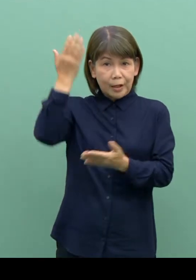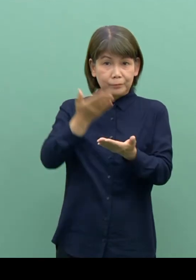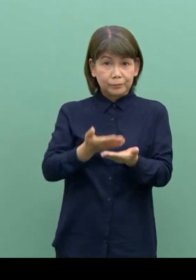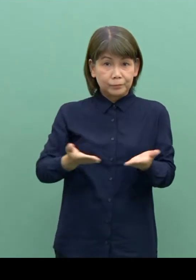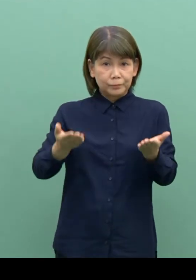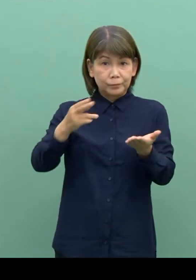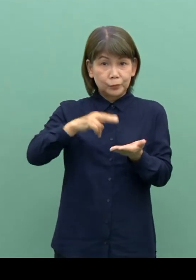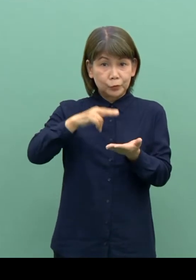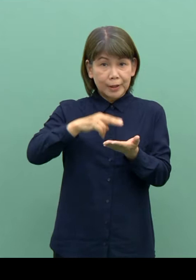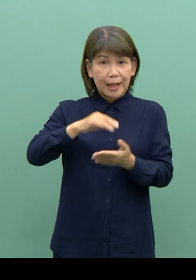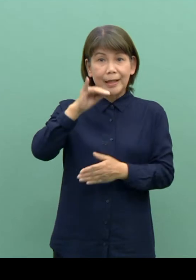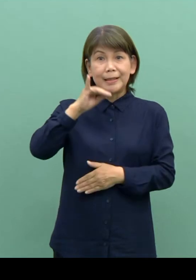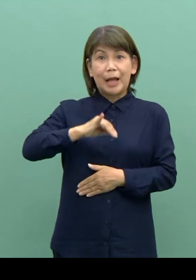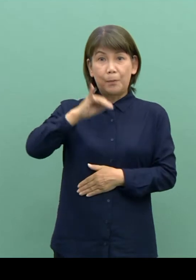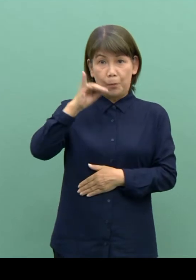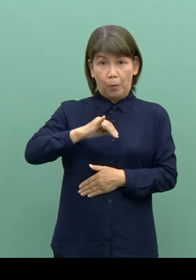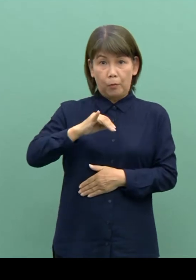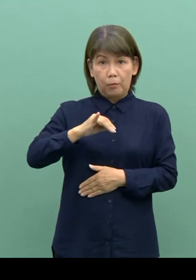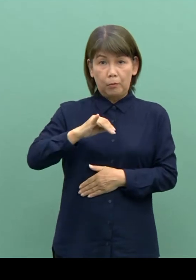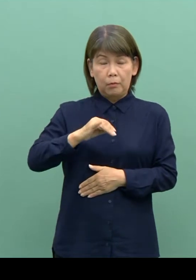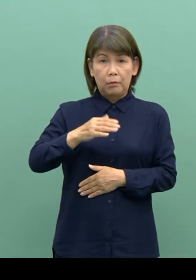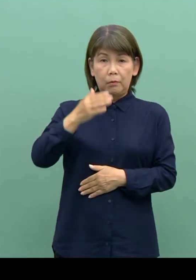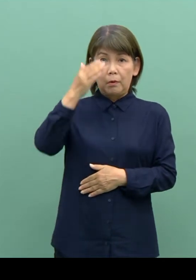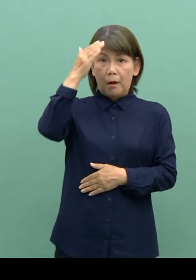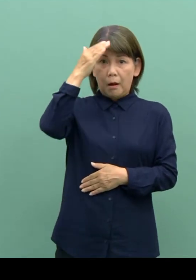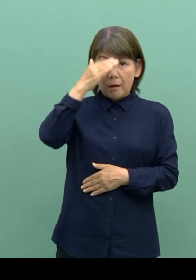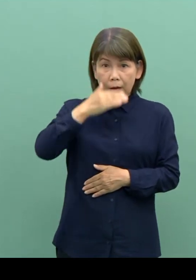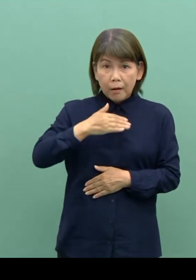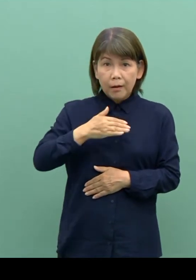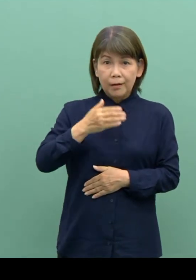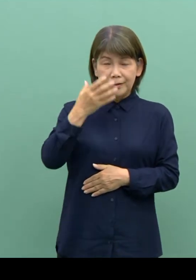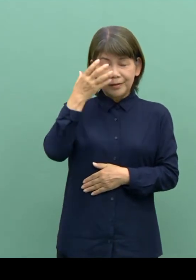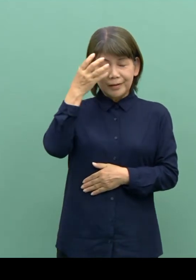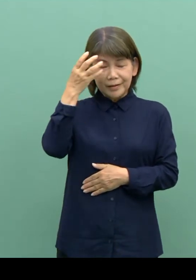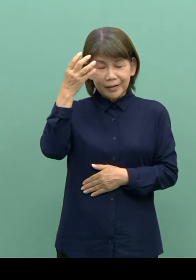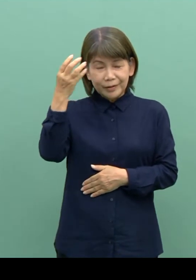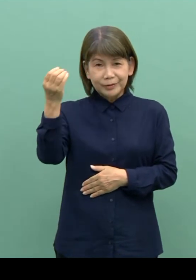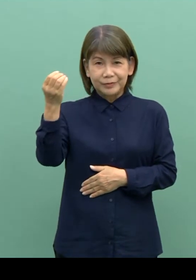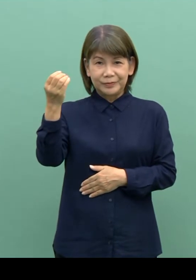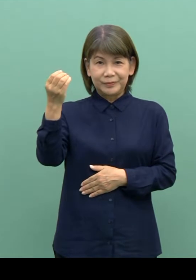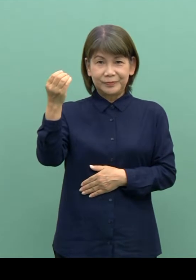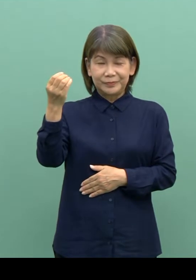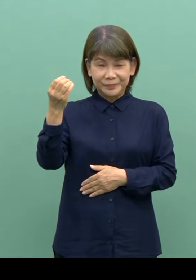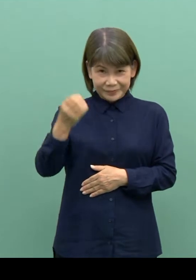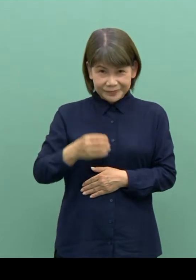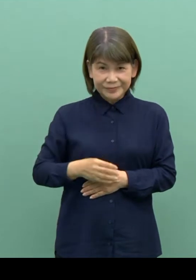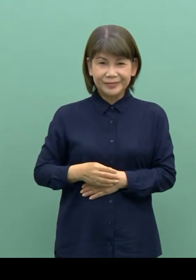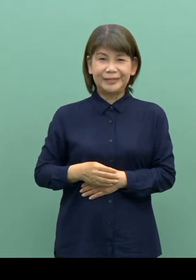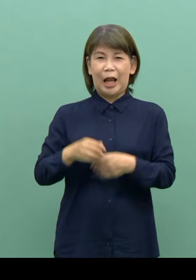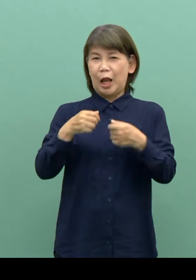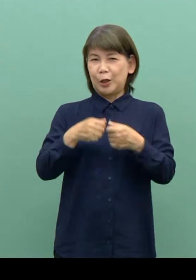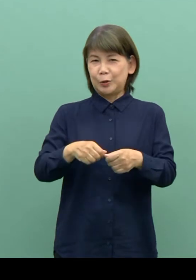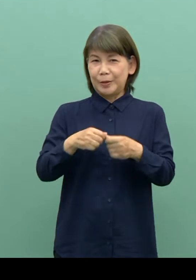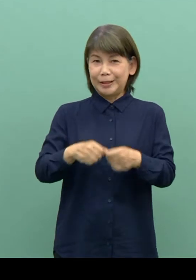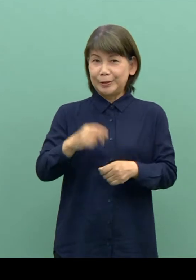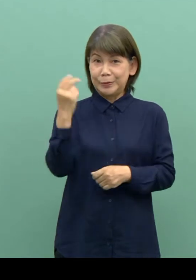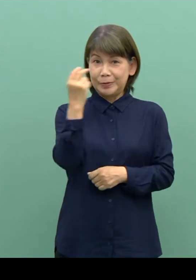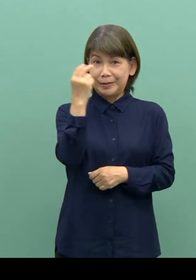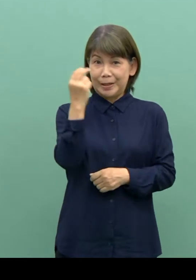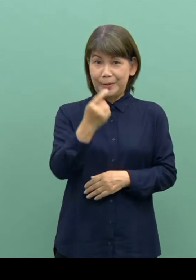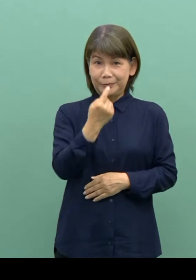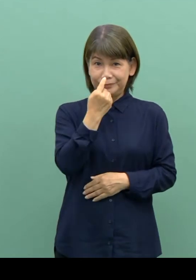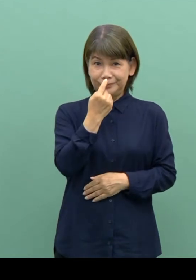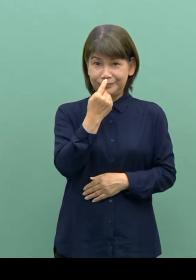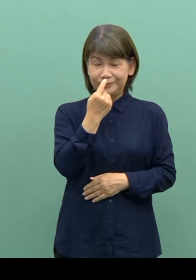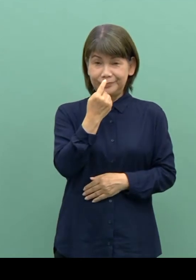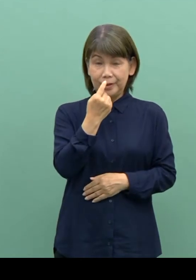ぽんです。 クジラとちゃんぽんのコラボ、それは気になるな。 八郎部長、私が詳しく調べてき